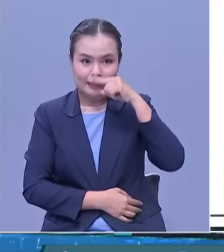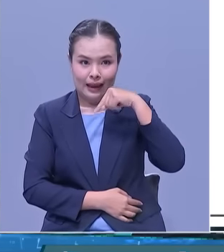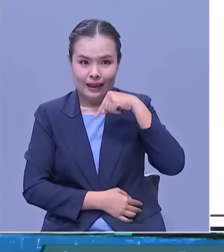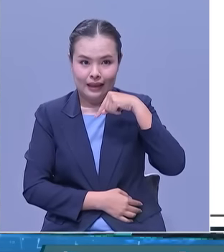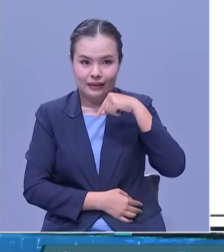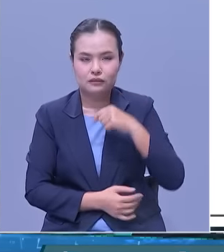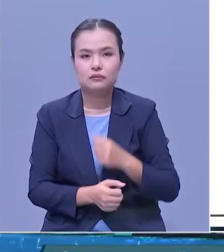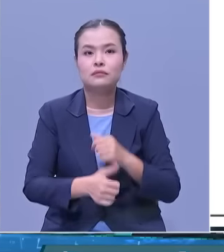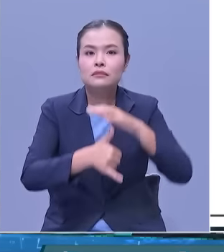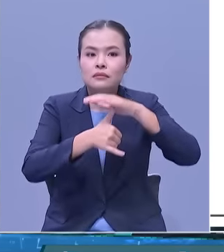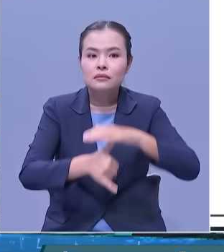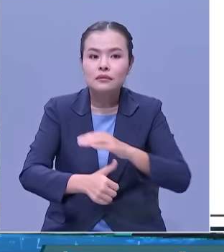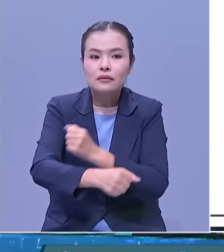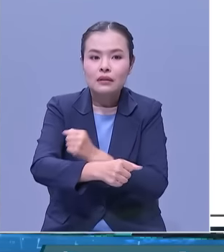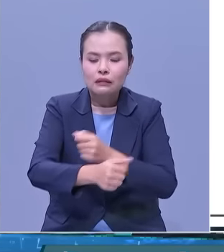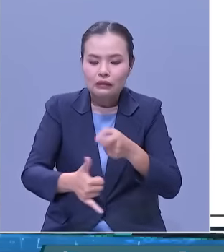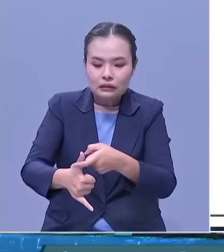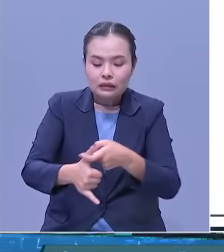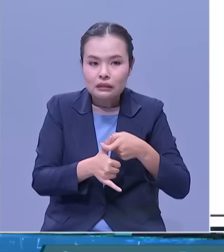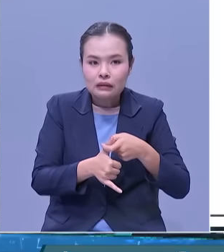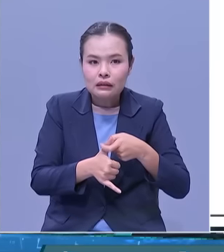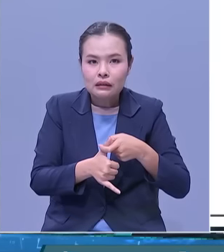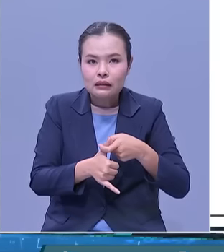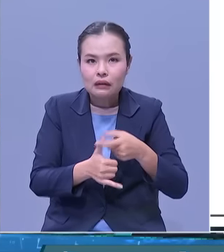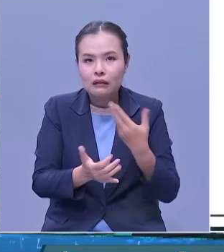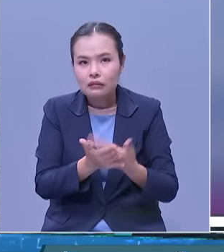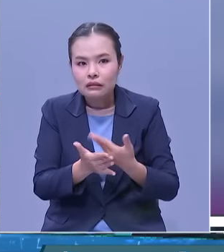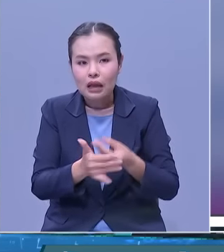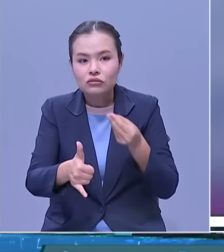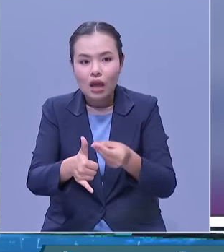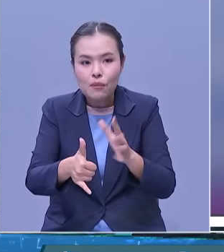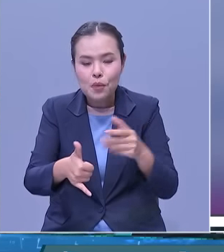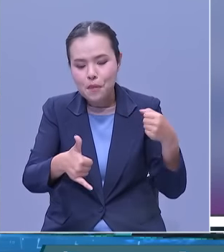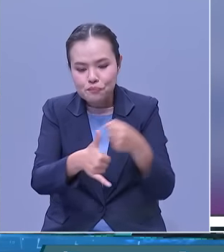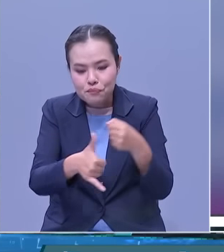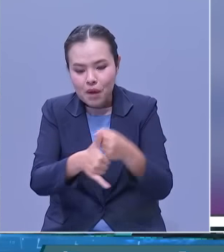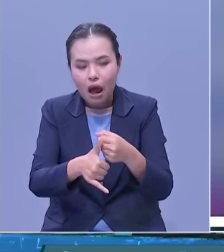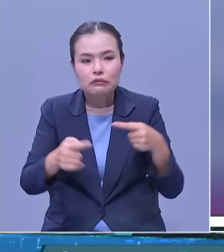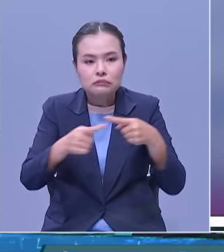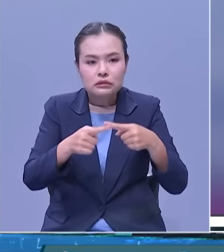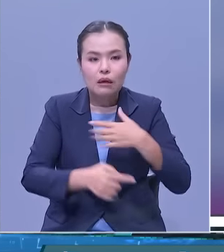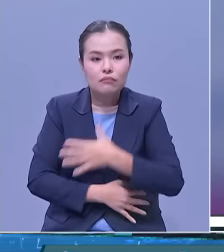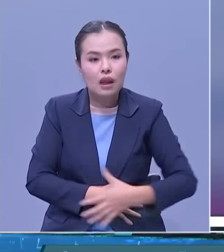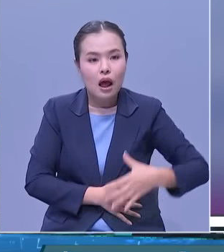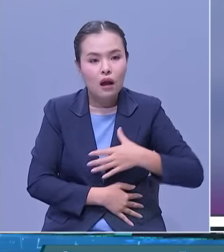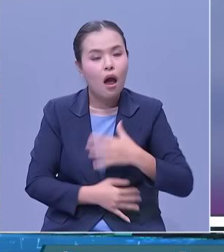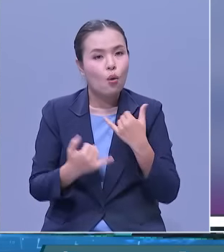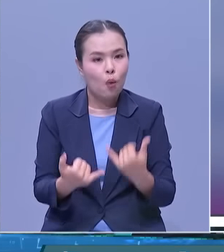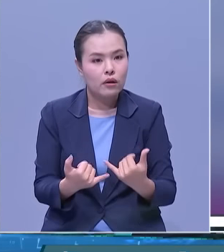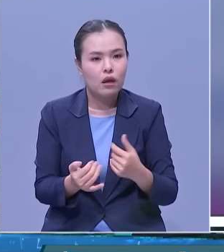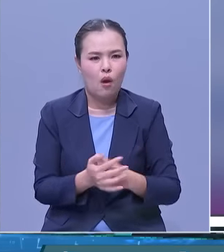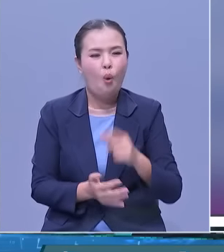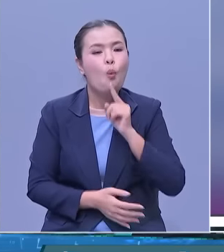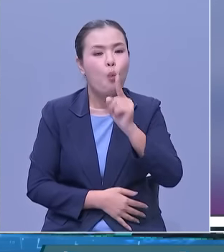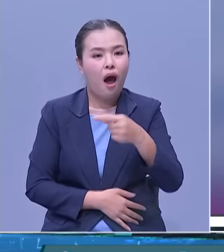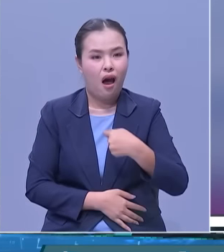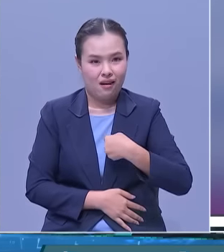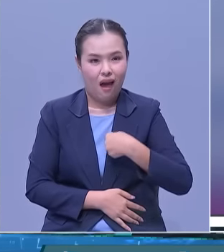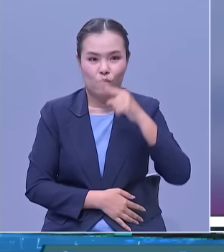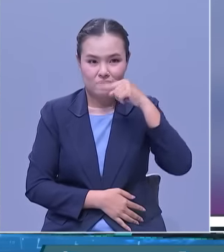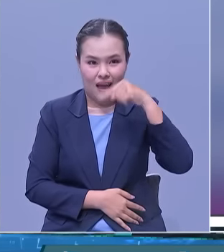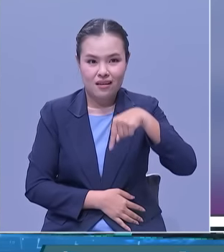ประกอบค้ามนุษย์คืออะไรกักขังหน่วงเหนียวไม่จ่ายเงินทำร้ายร่างกายผมถามว่าวันนี้เขากล่าวหาว่าเราเนี่ย